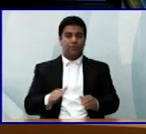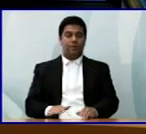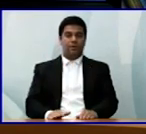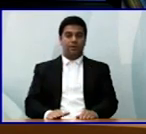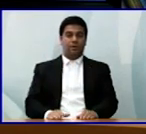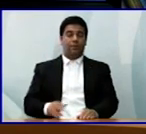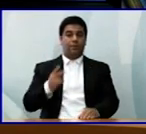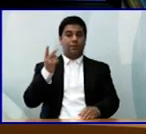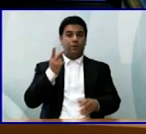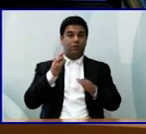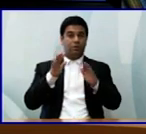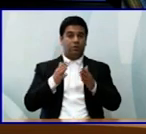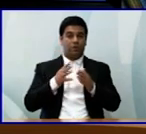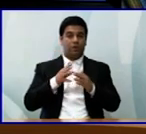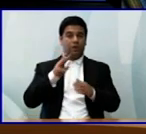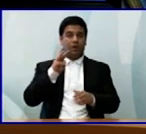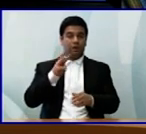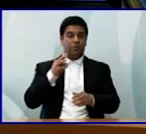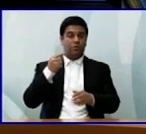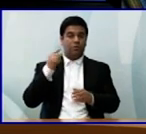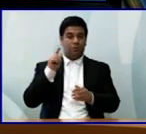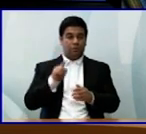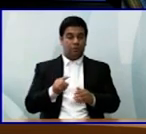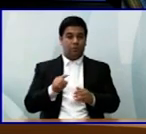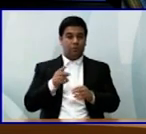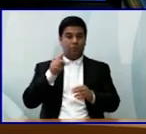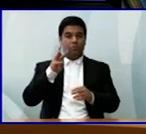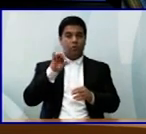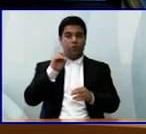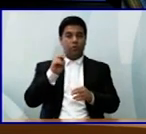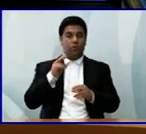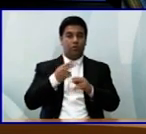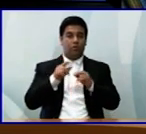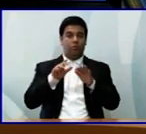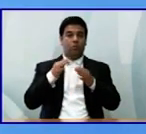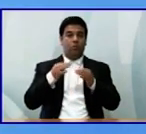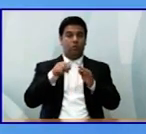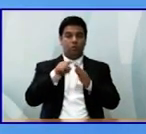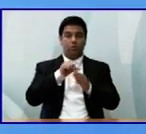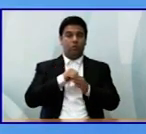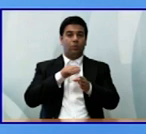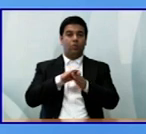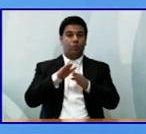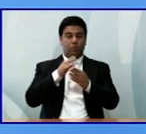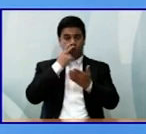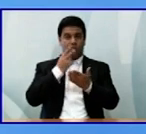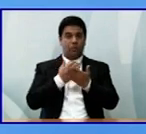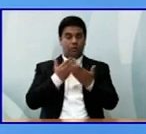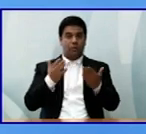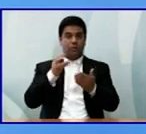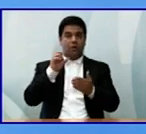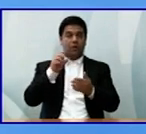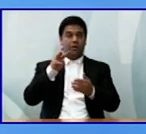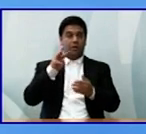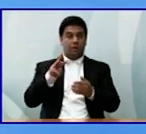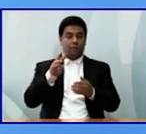İkinci holatni ko'raylik. M sonining moduli. Qani bo'shliqni o'zingiz to'ldirib ko'ring-chi. M